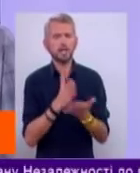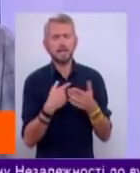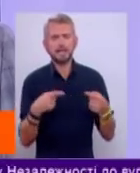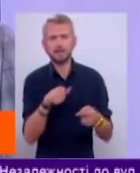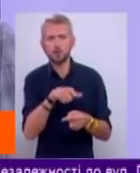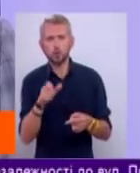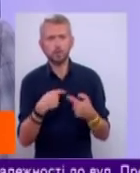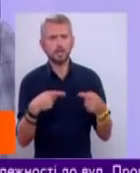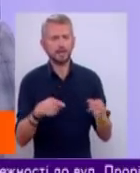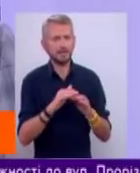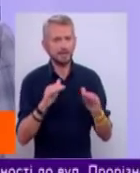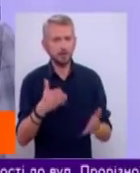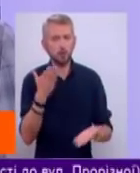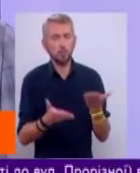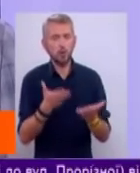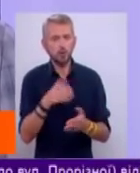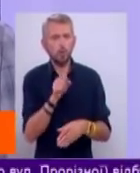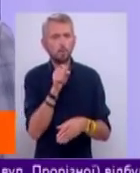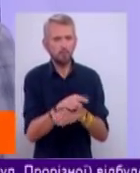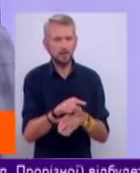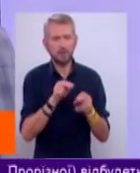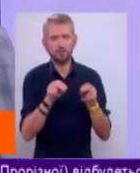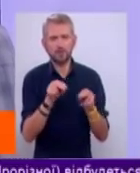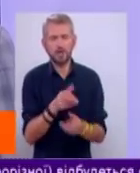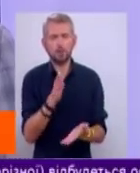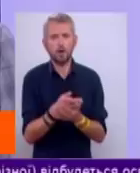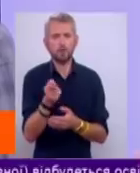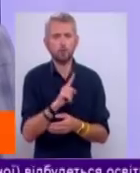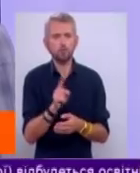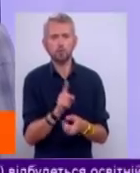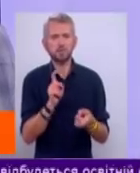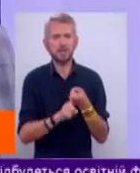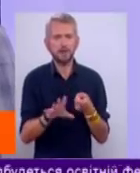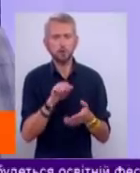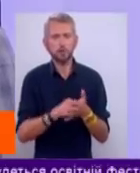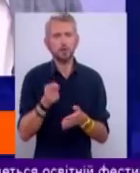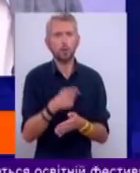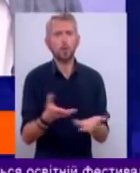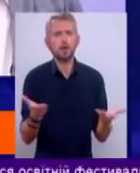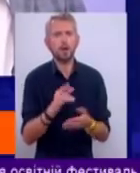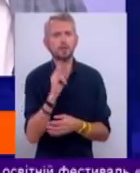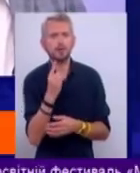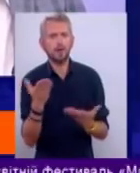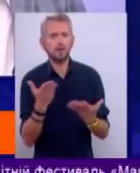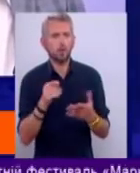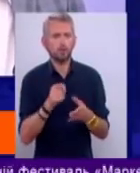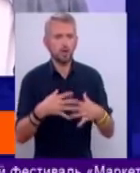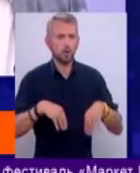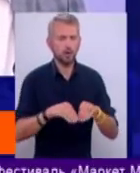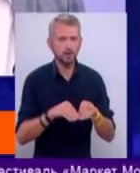люди, різні діти, можливо, місія вчителя полягає у тому, щоб незалежно від того, яка дитина, з якої вона